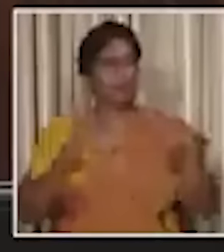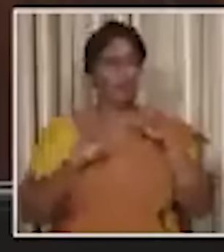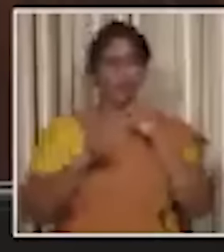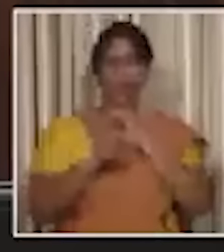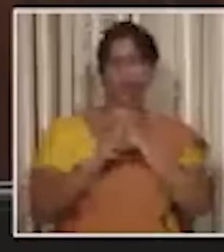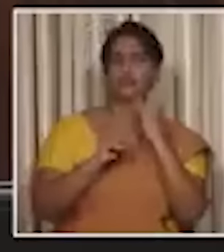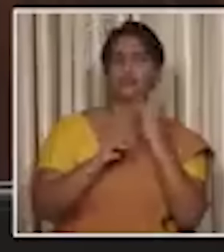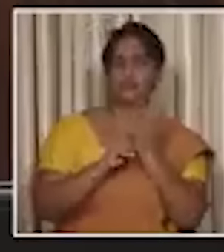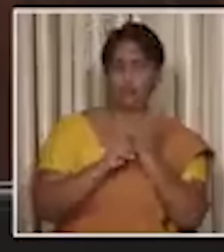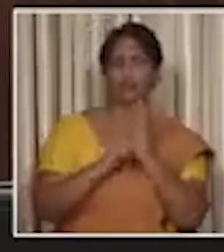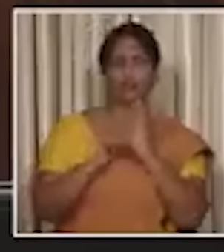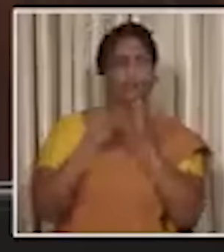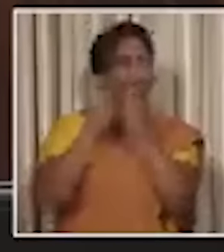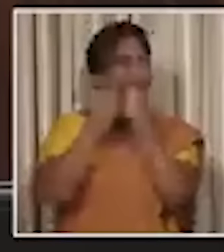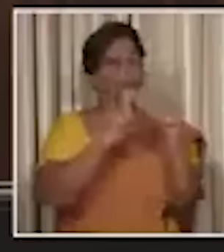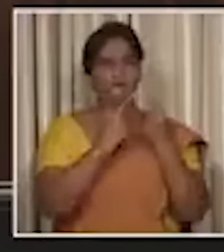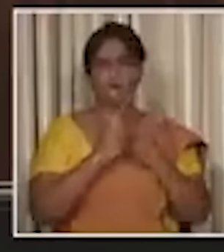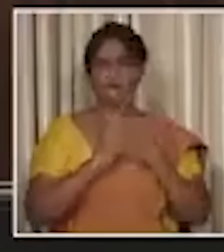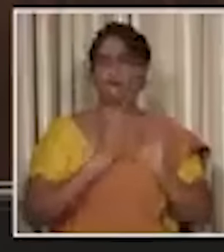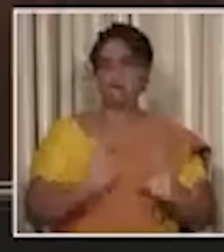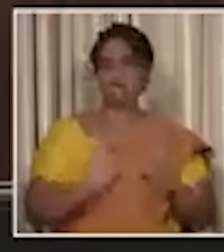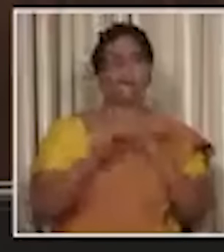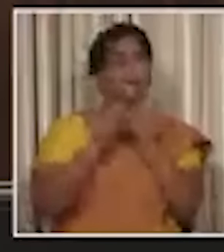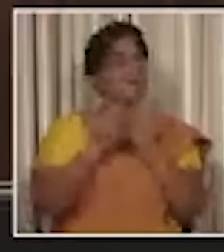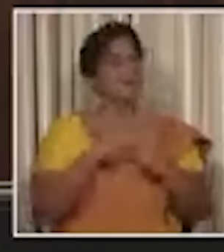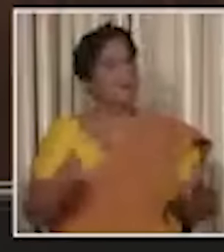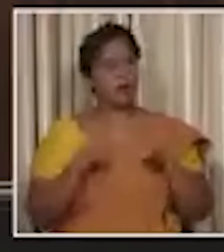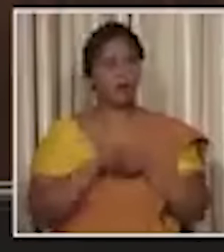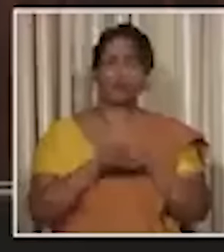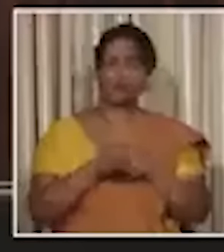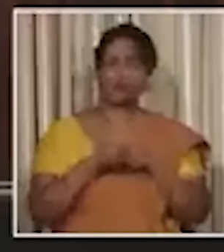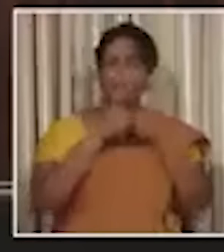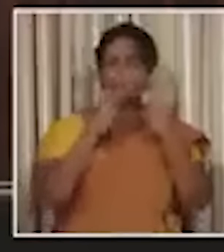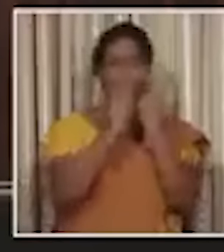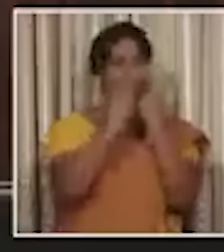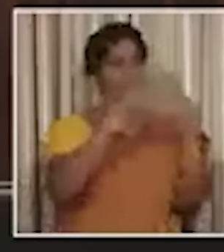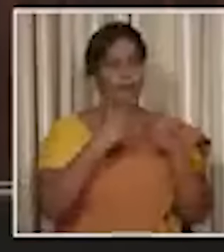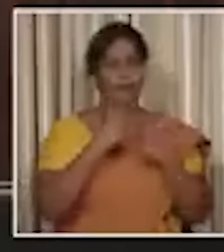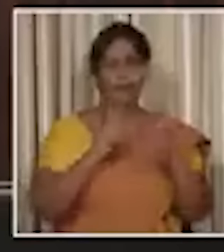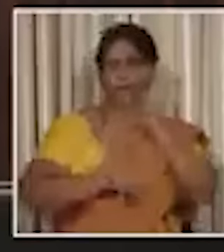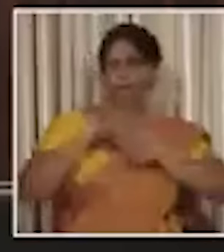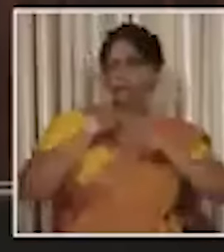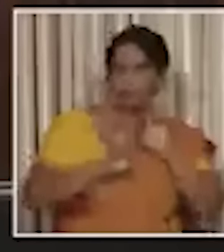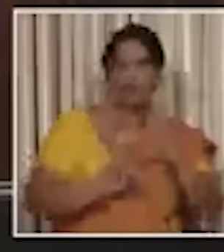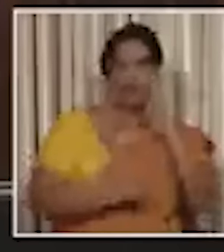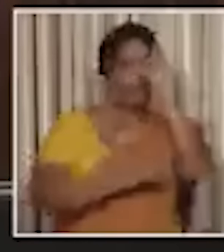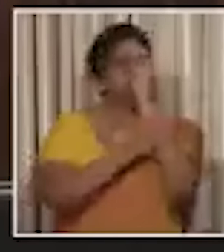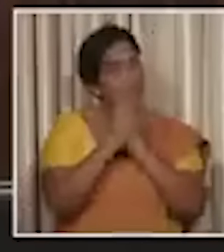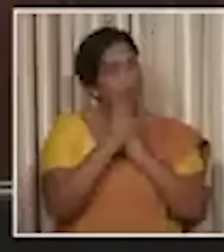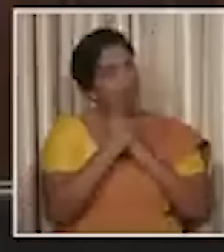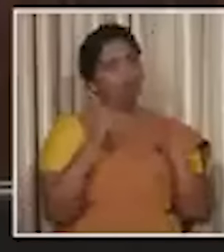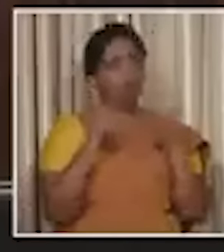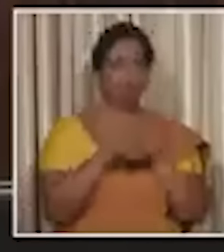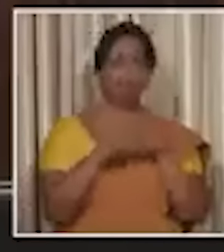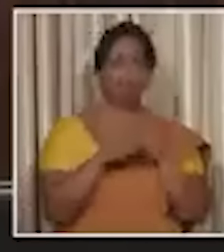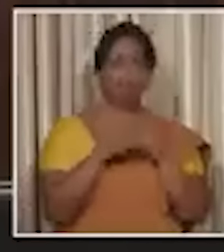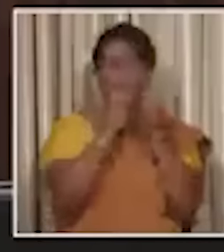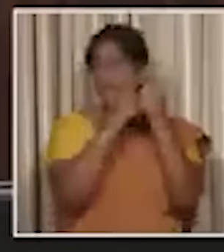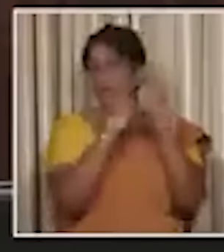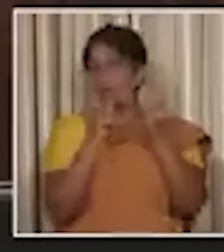වෙනත් අනන්‍යතාවයන් තිබුණට භාෂාමය වශයෙන් අපි වෙනත් භාෂාවන් කතා කරාට ආගමික වශයෙන් අපි වෙනස්